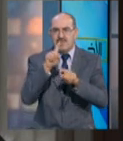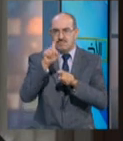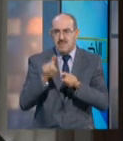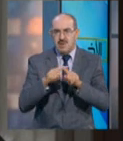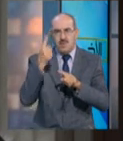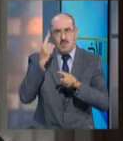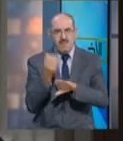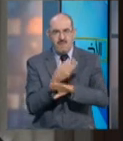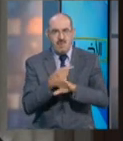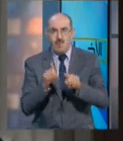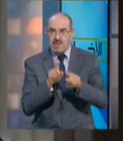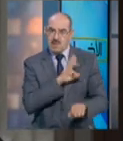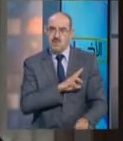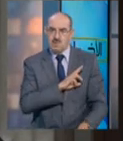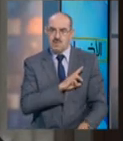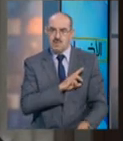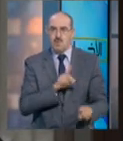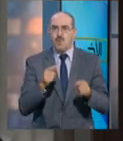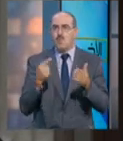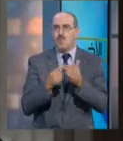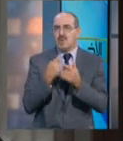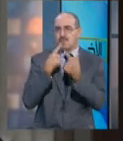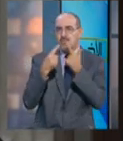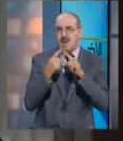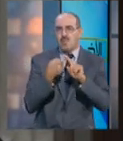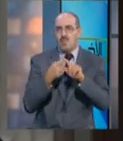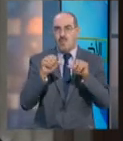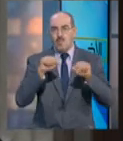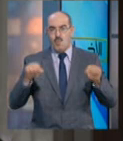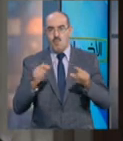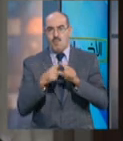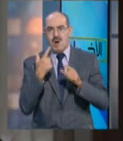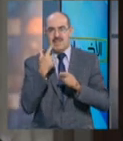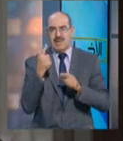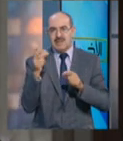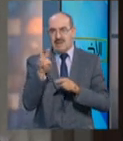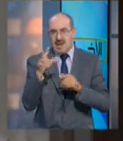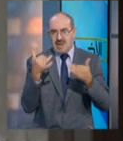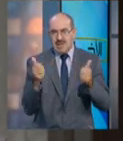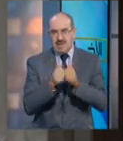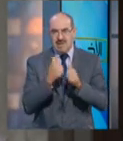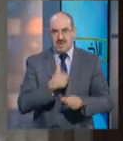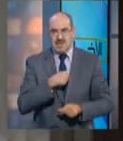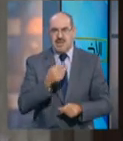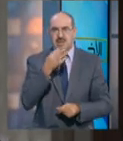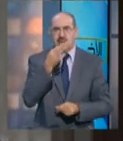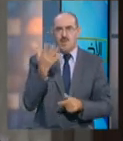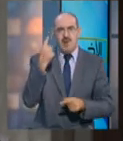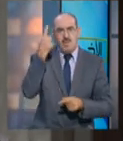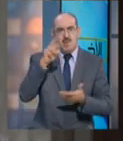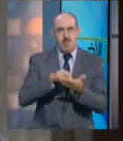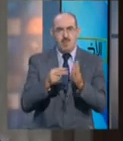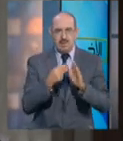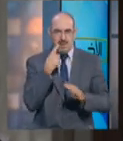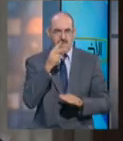بالبيئة والأمن. عندما أتحدث عن القدرات بين البلدين، فإنني أتحدث عن مشاريع